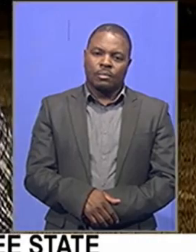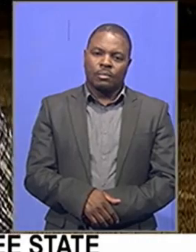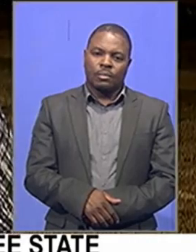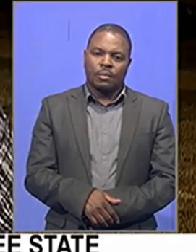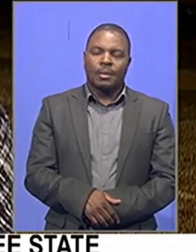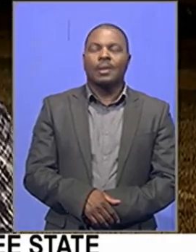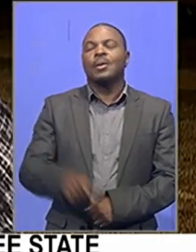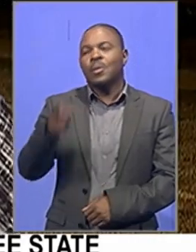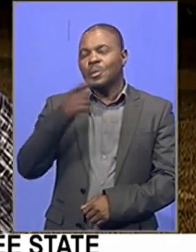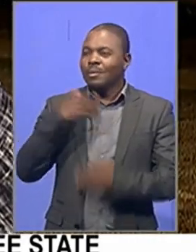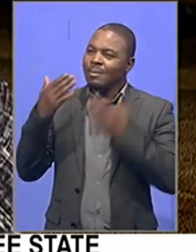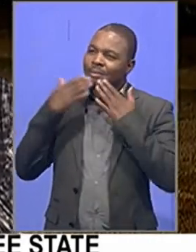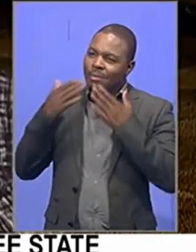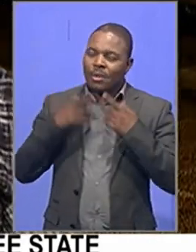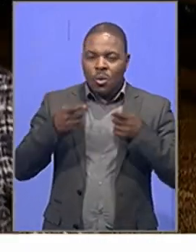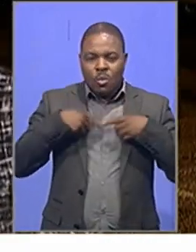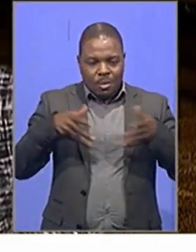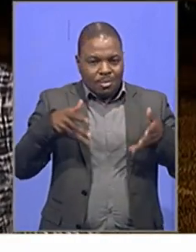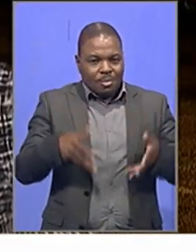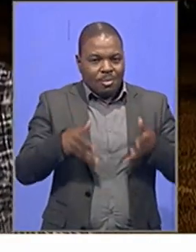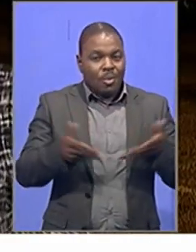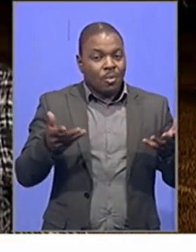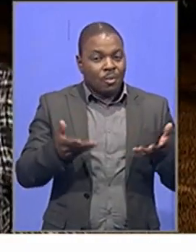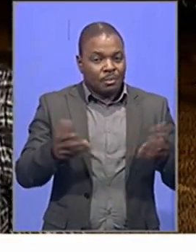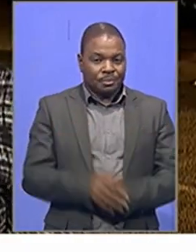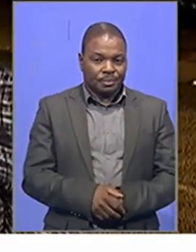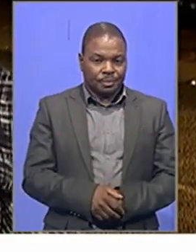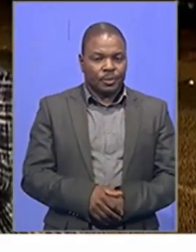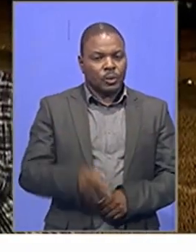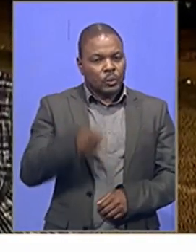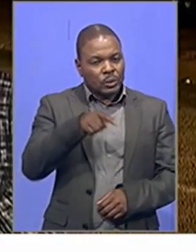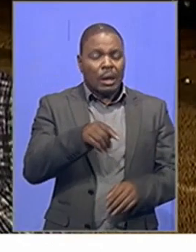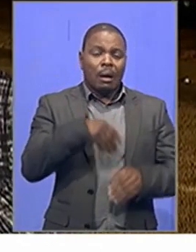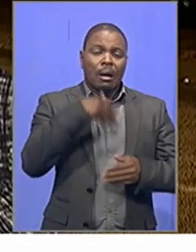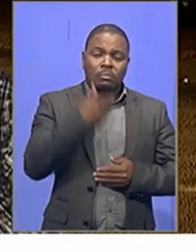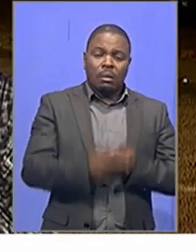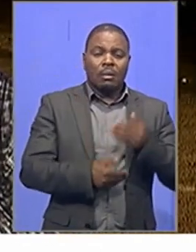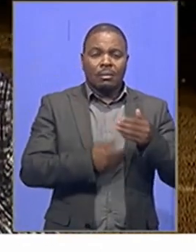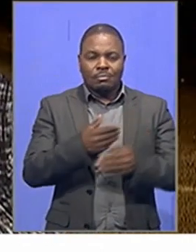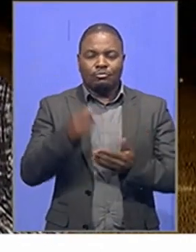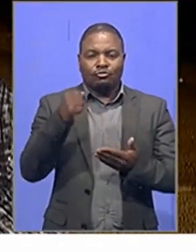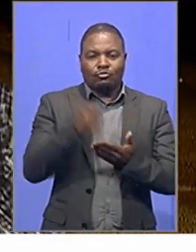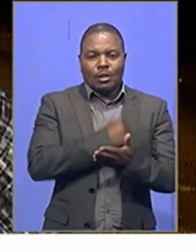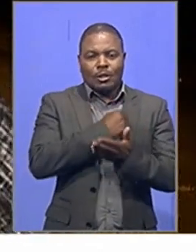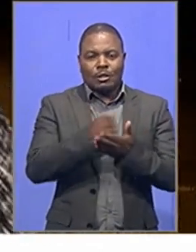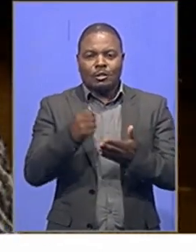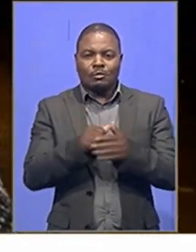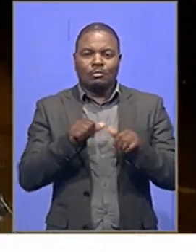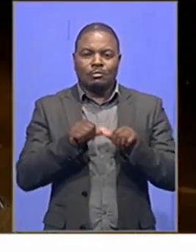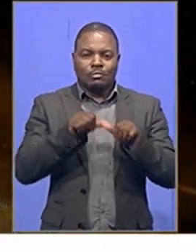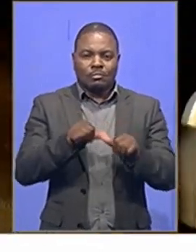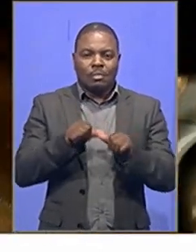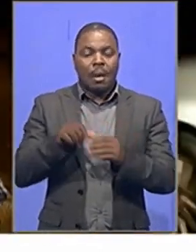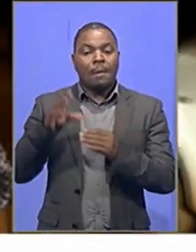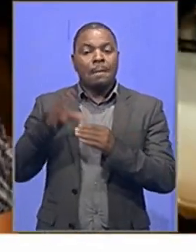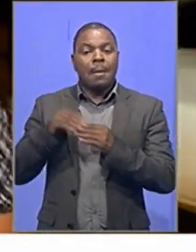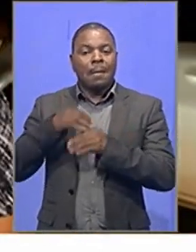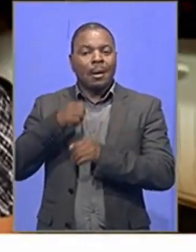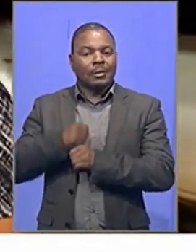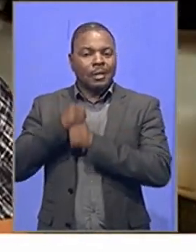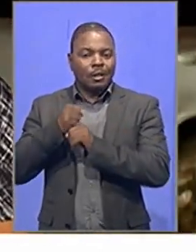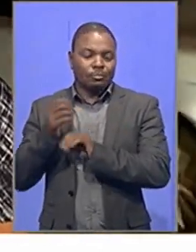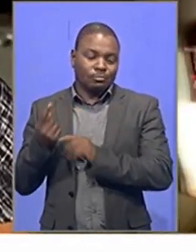Makgala re ka kwano ka mona ka mo ho ntseng ho tswela pele ho etswang boingodiso ba barumuwa